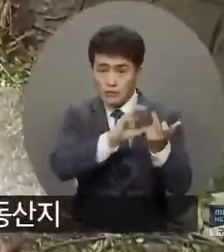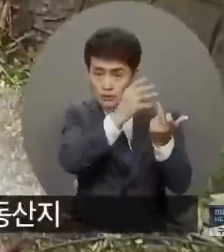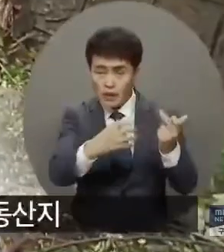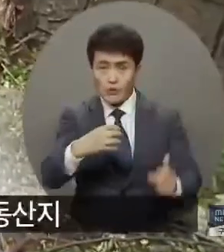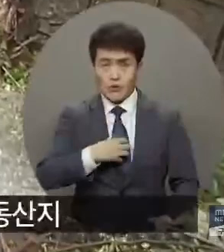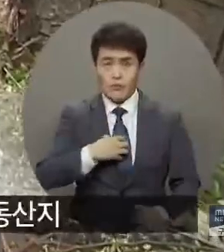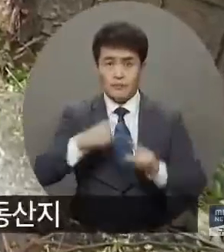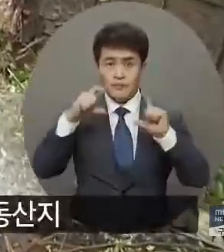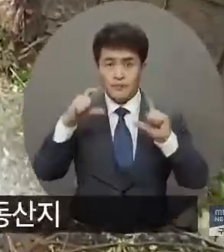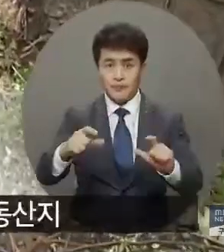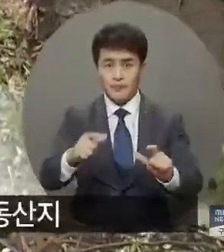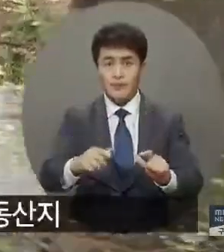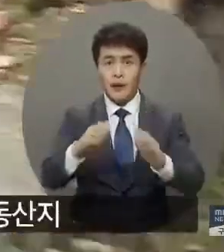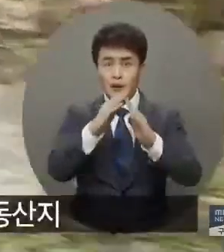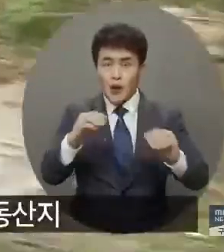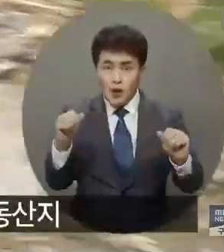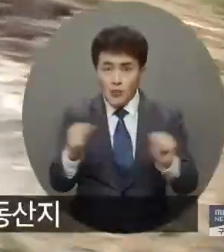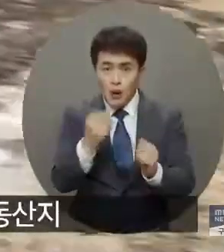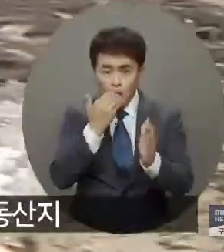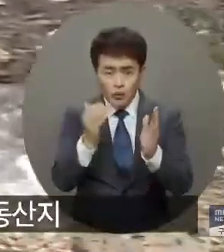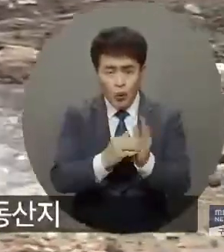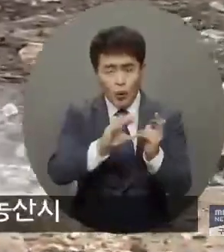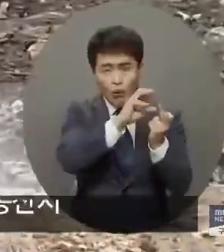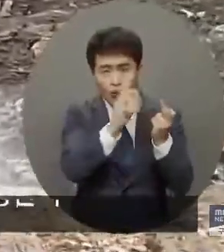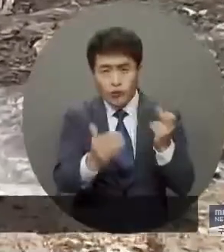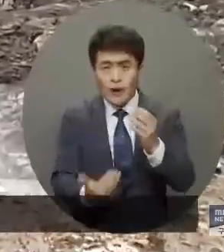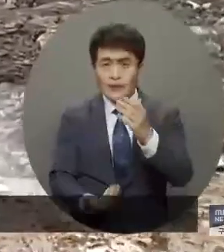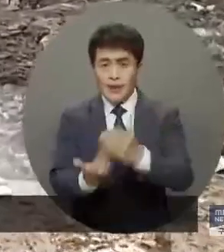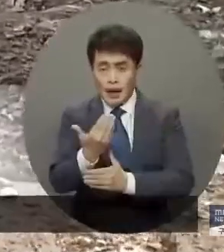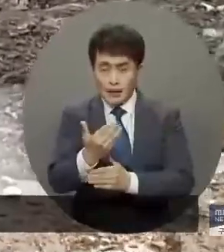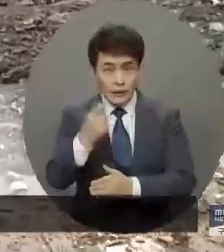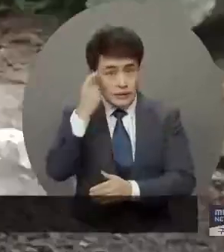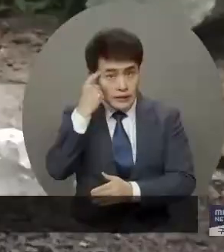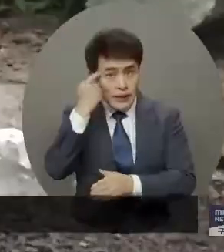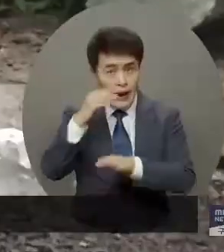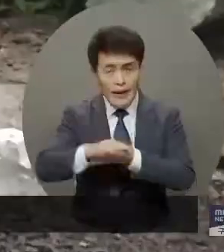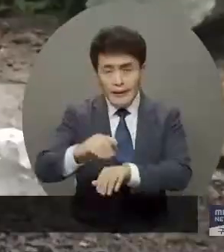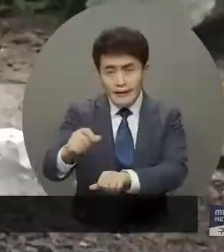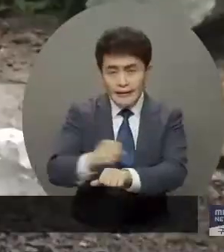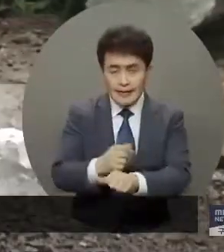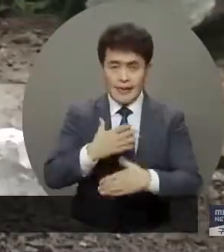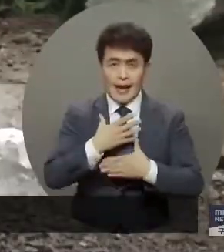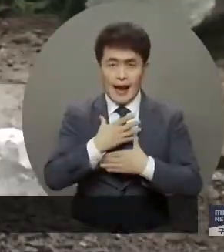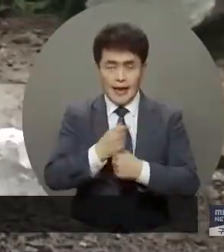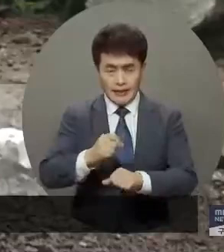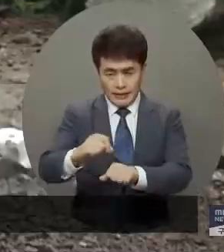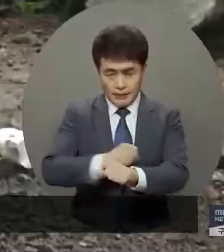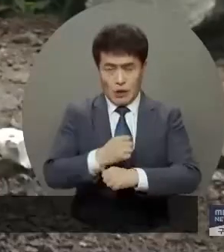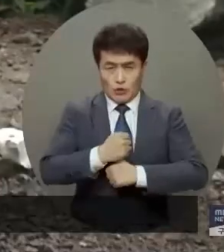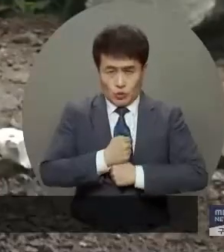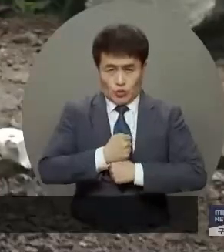있습니다. 전북 지역에서 낙석사고가 속출하고 있다는 점을 감안하면 특히 안전에